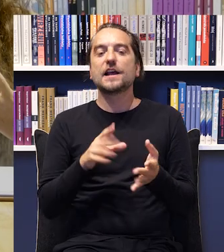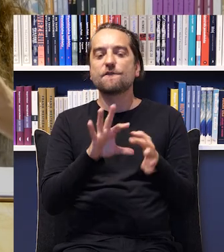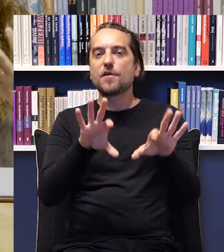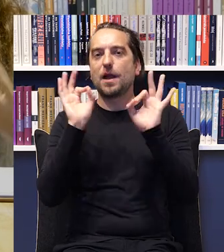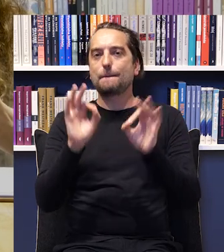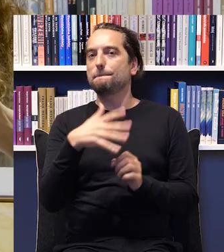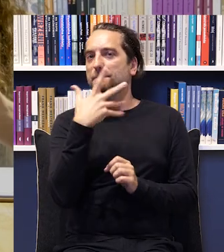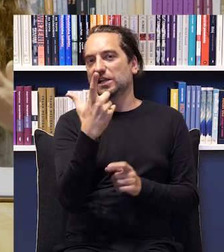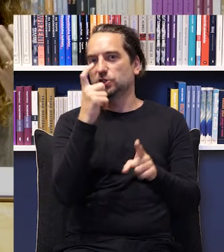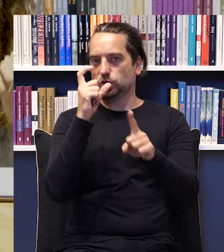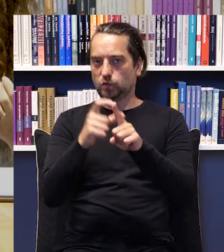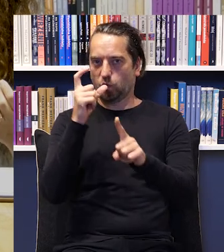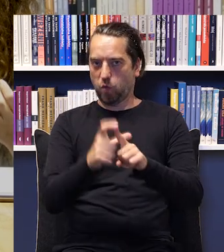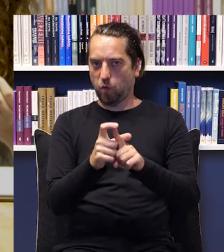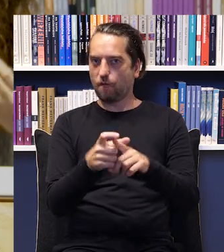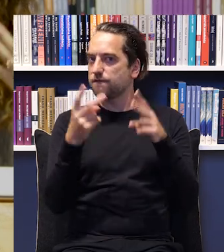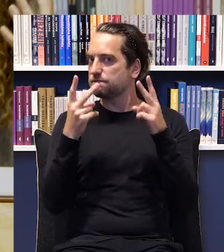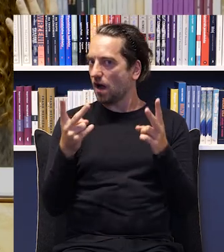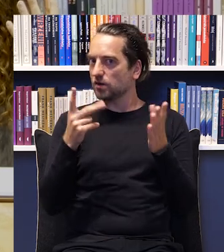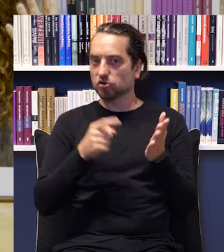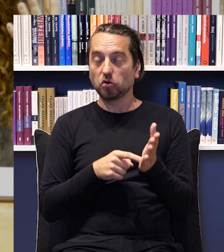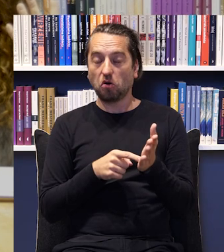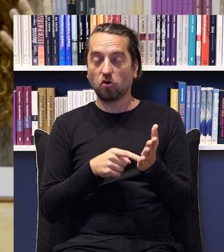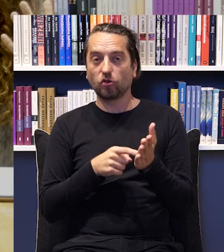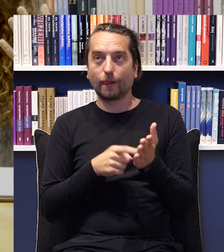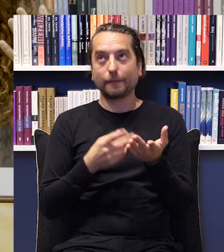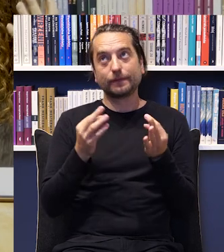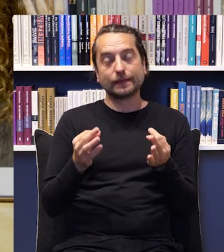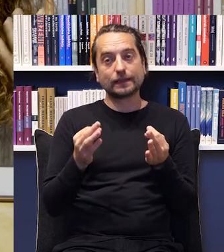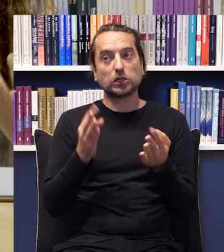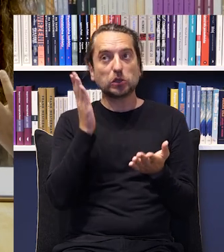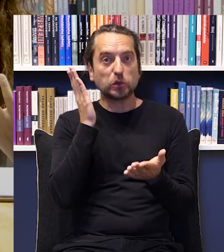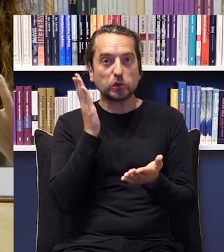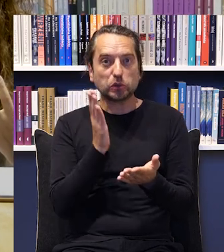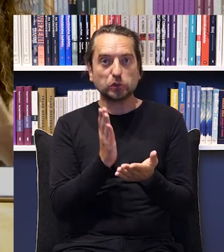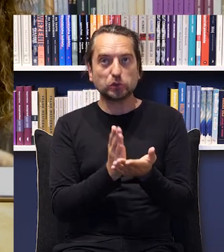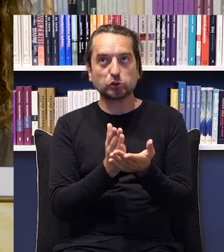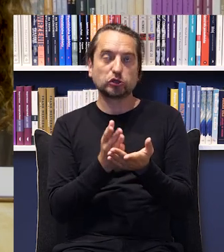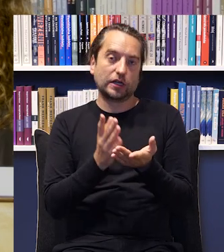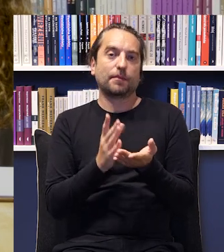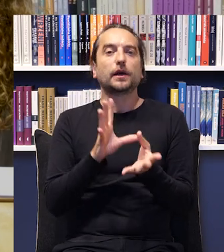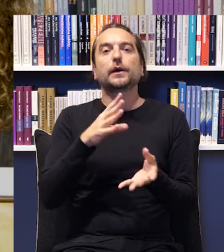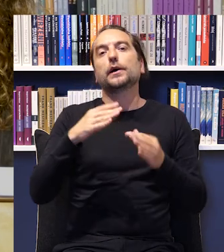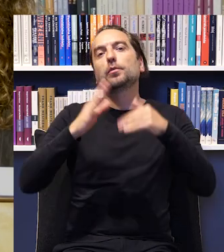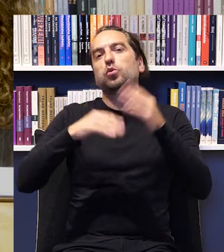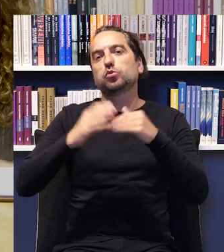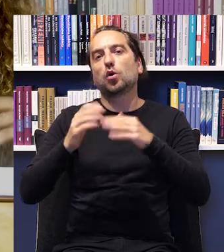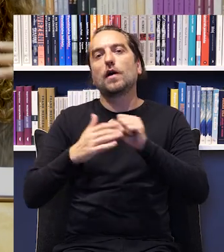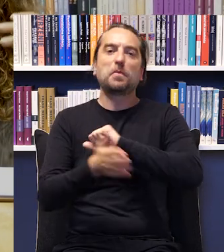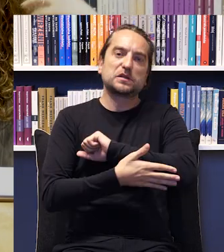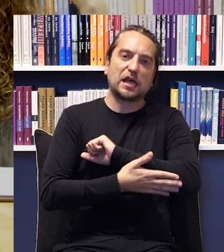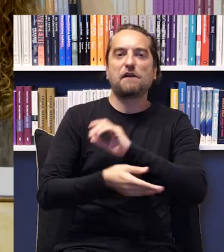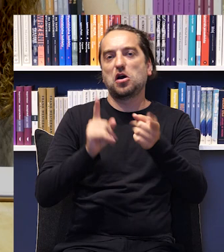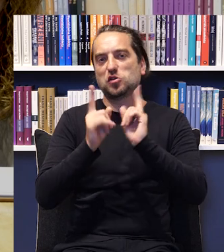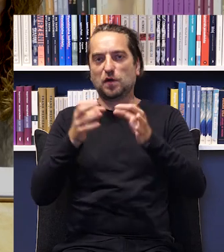słów, 5 haseł, które dla mnie właściwie mogłyby już posłużyć za ramę do tej rozmowy. 5 haseł, które